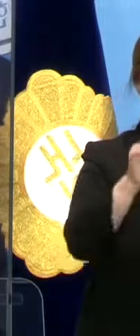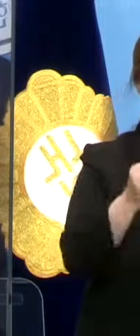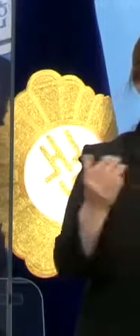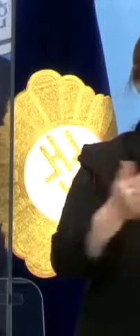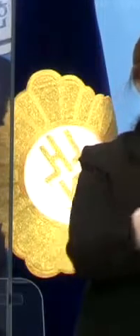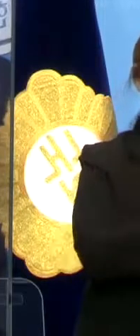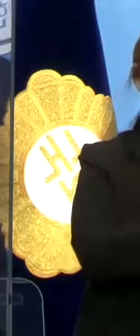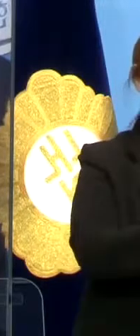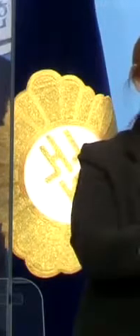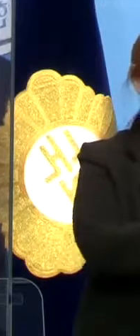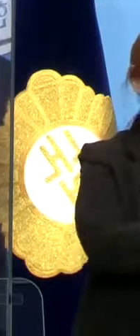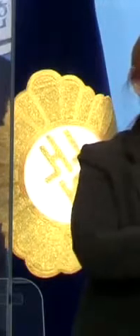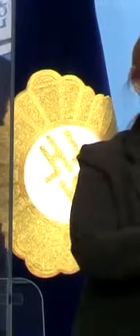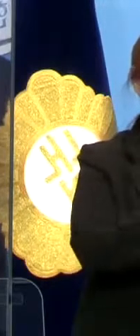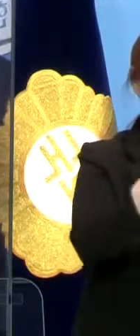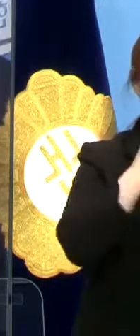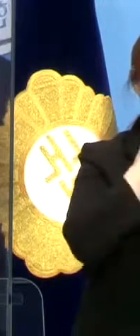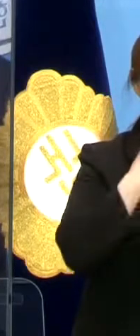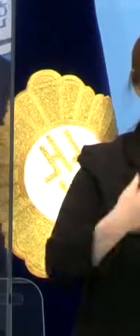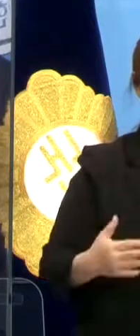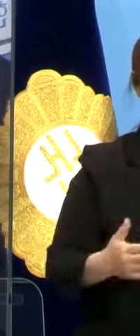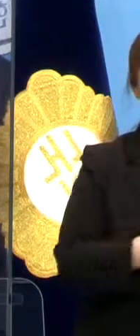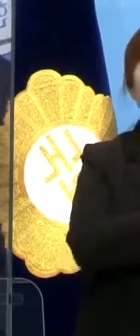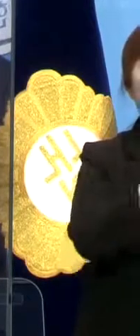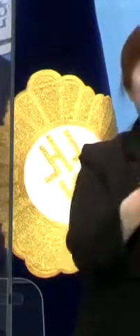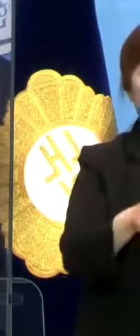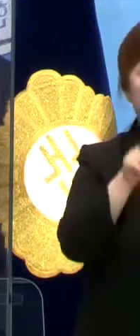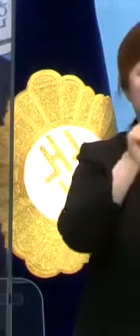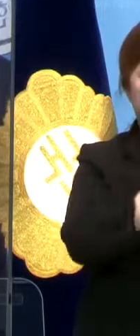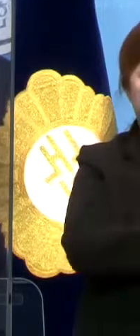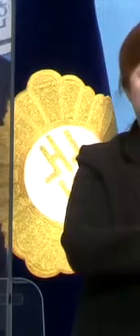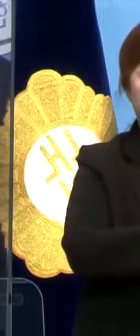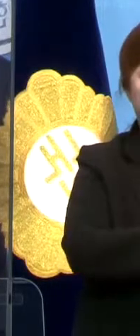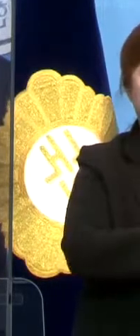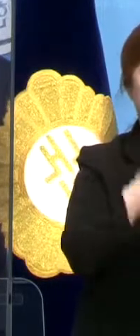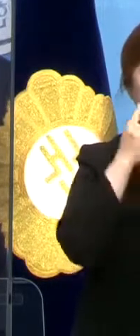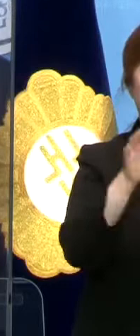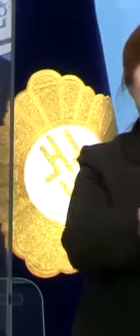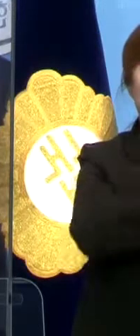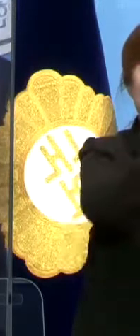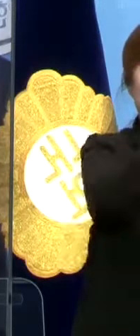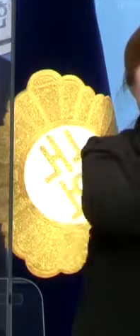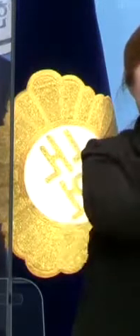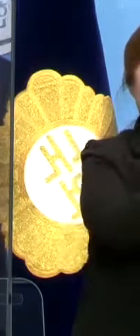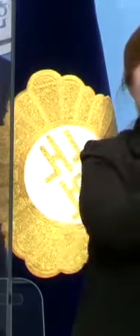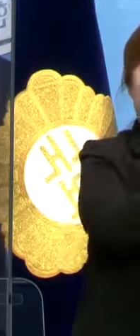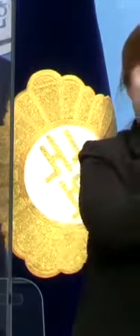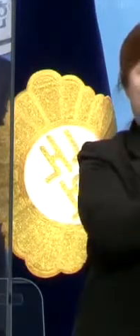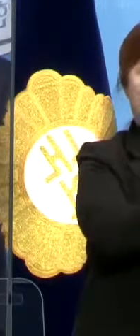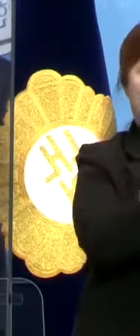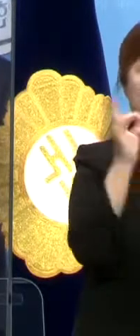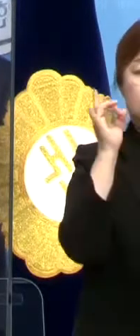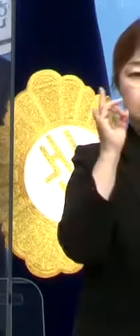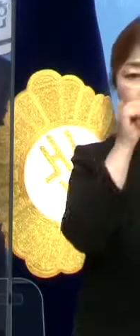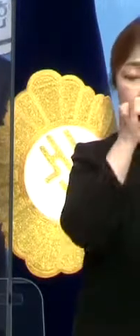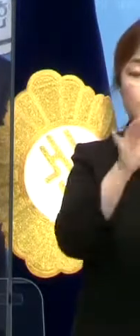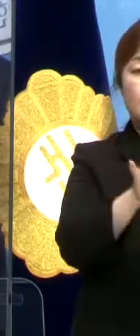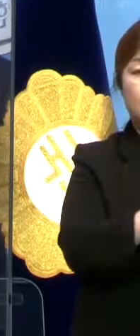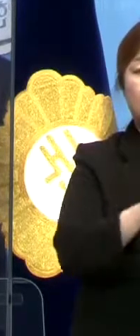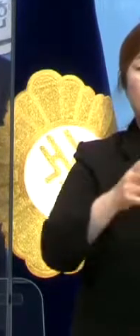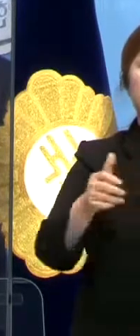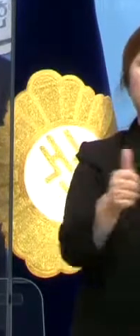가라 앉기를 바라는 건 아닌가 후 탕 측이 계속해서 무대 용으로 일관한다면 국회도 그냥 지켜보고 느낌이